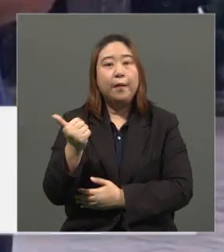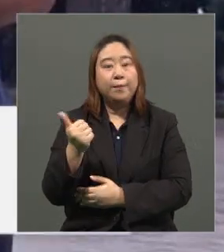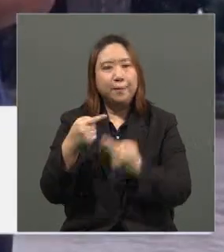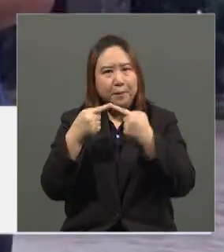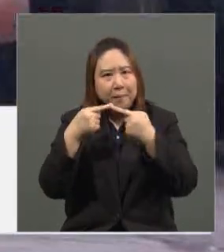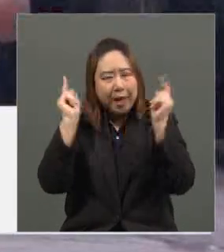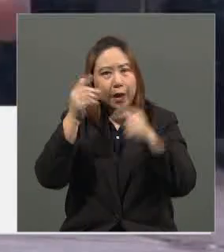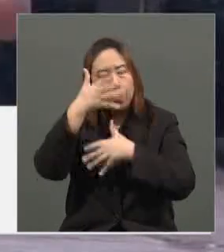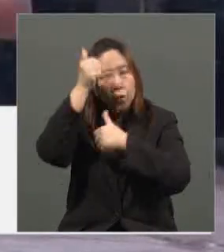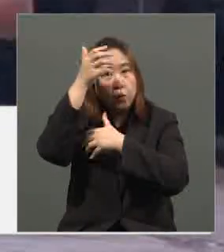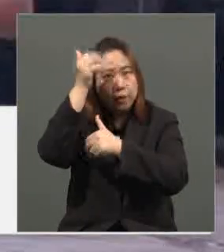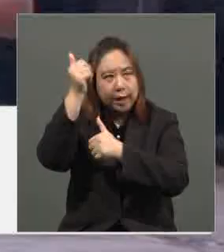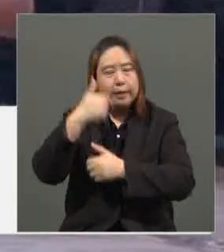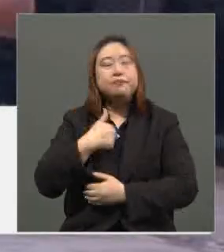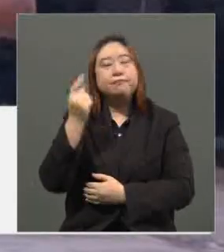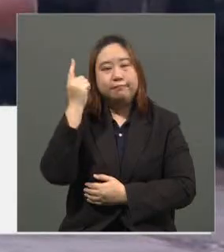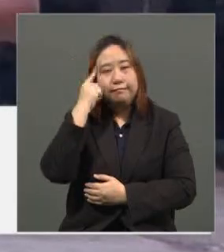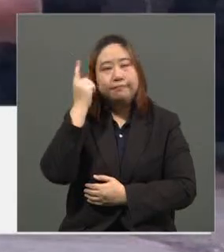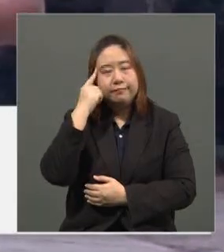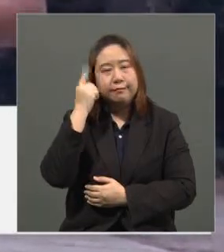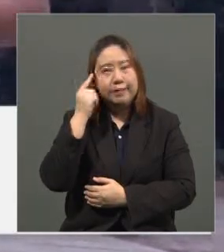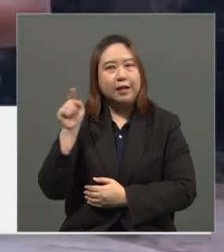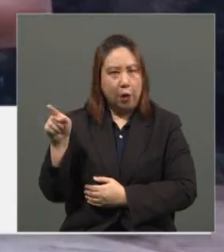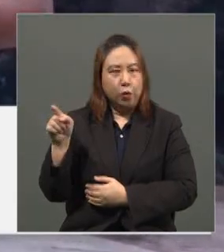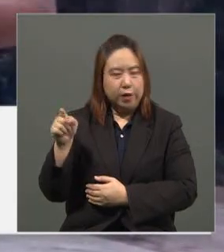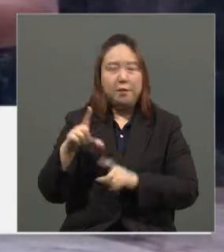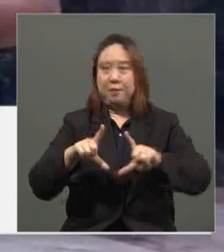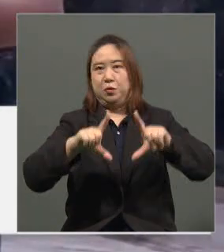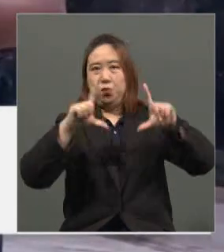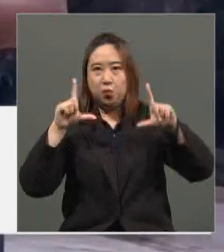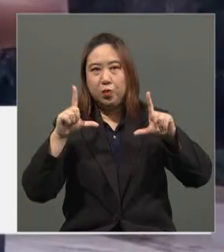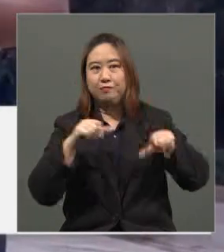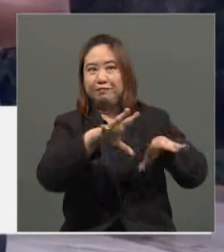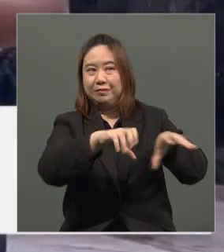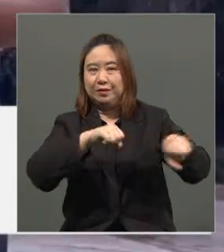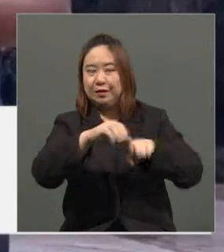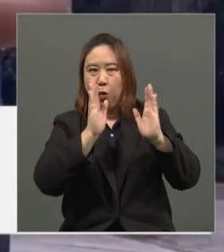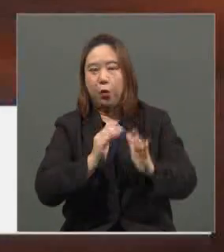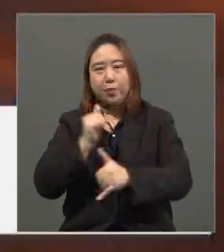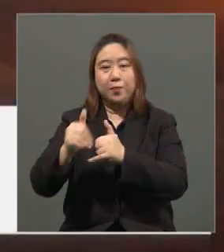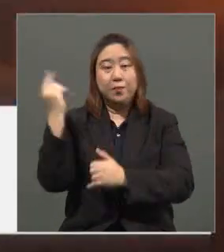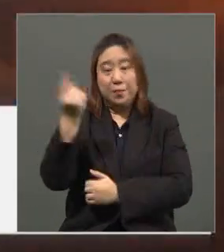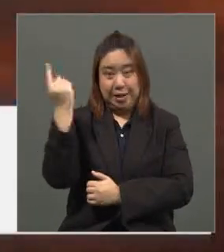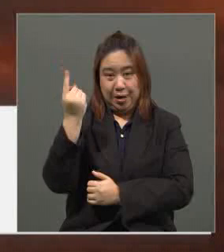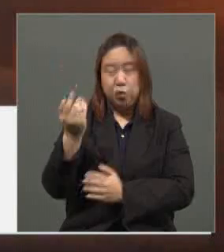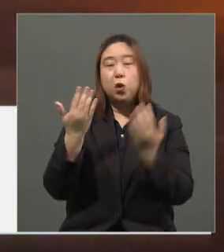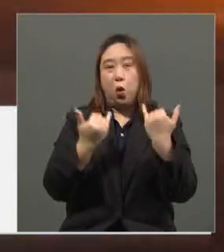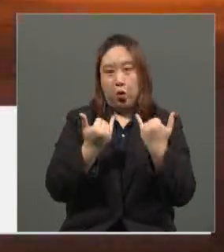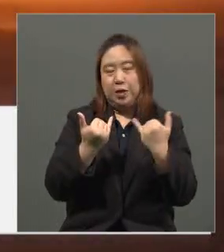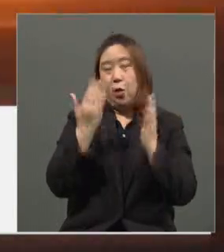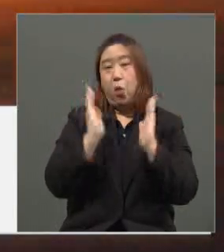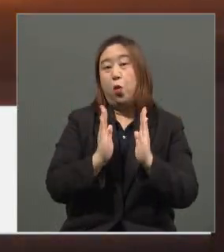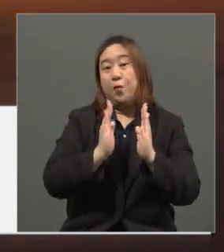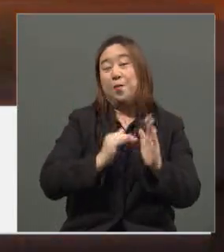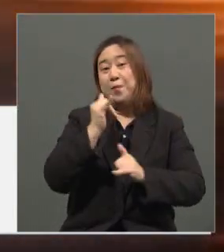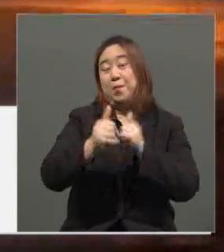ปลกน่าสนใจเราก็เลยคิดว่าเราน่าจะดึงตรงนี้มาเป็นจุดขายเป็นจุดที่น่าสนใจช่วงนี้นักท่องเที่ยวเดินทางขึ้นเหนือล